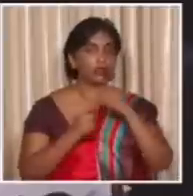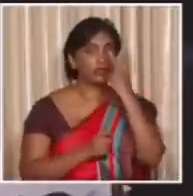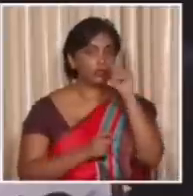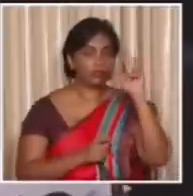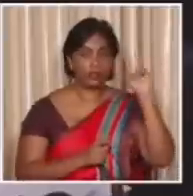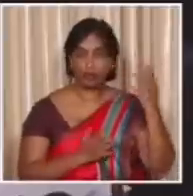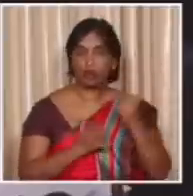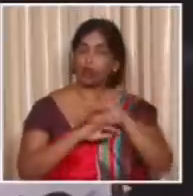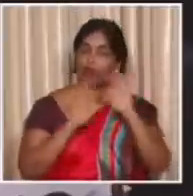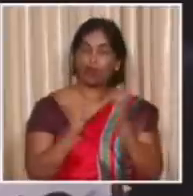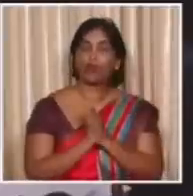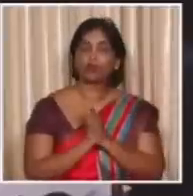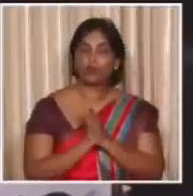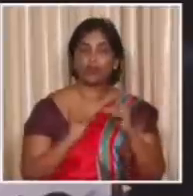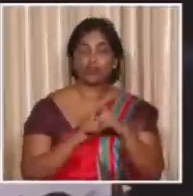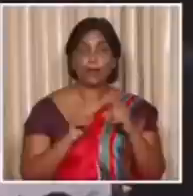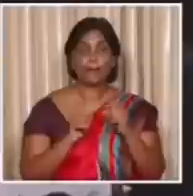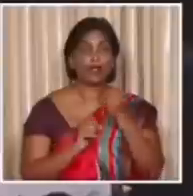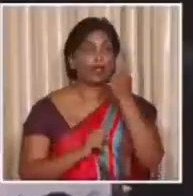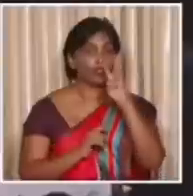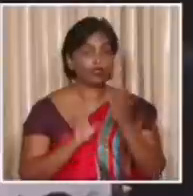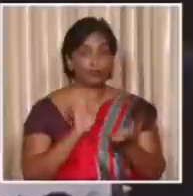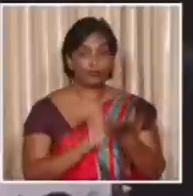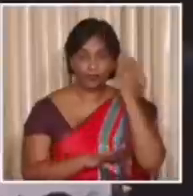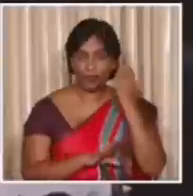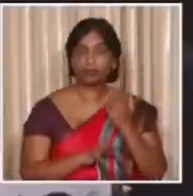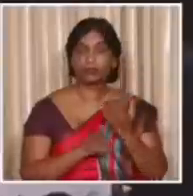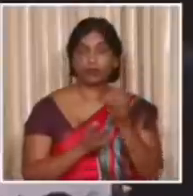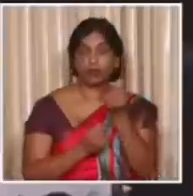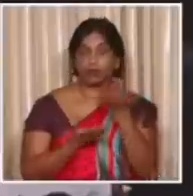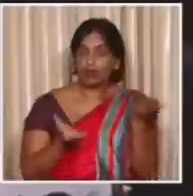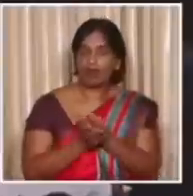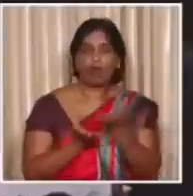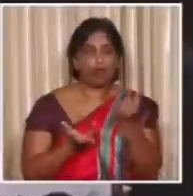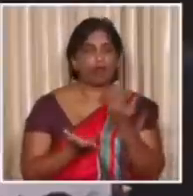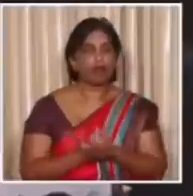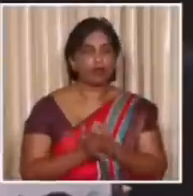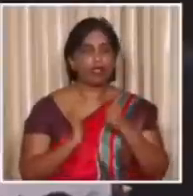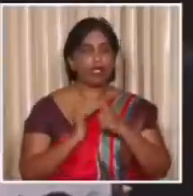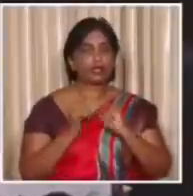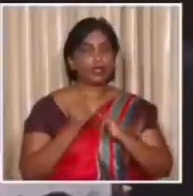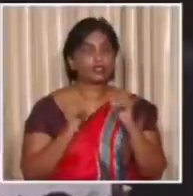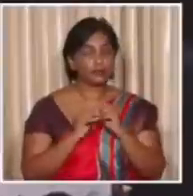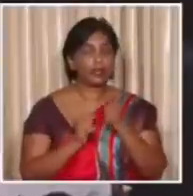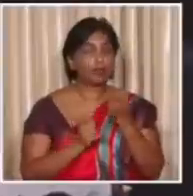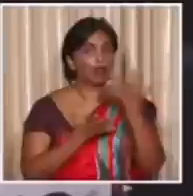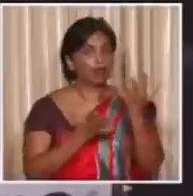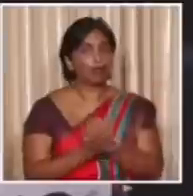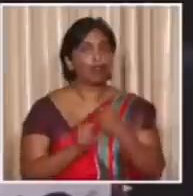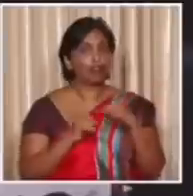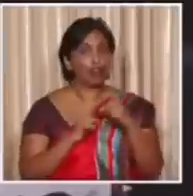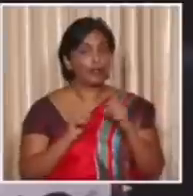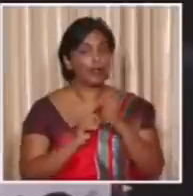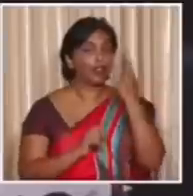වරාලුකෝ ඔක්කොම එකතු කරපුවාම ඩොලර් බිලියන 13කට වඩා වැඩි ප්‍රමාණයක් අත්පිට කෑස් හම්බුණා. ISP අත්පිට මුදල් හම්බුණා ඩොලර් බිලියන